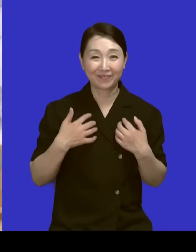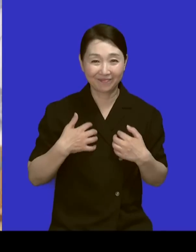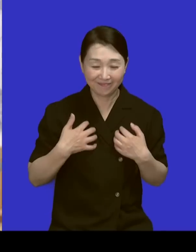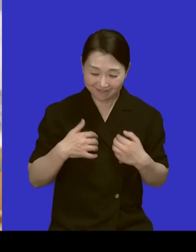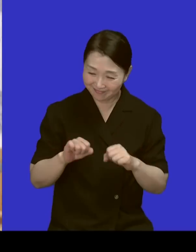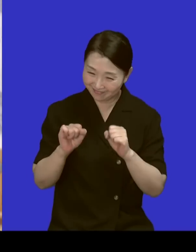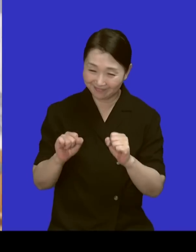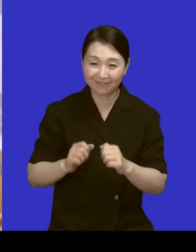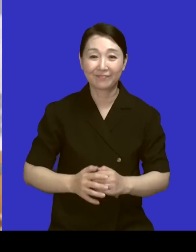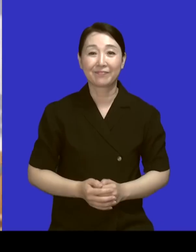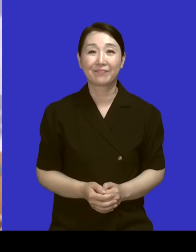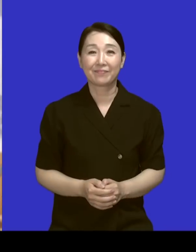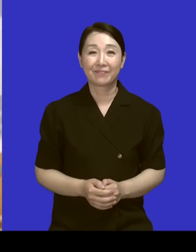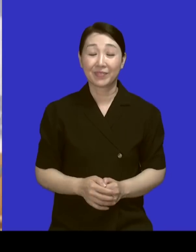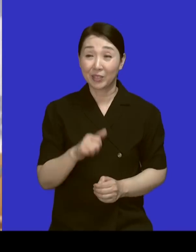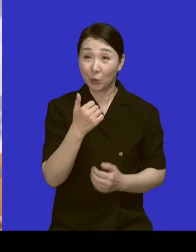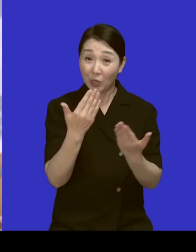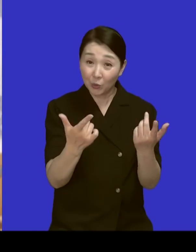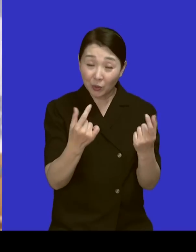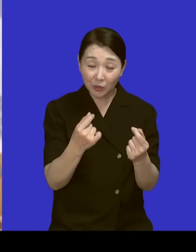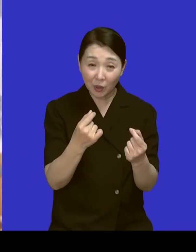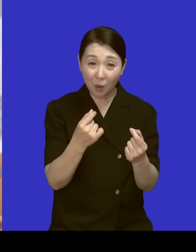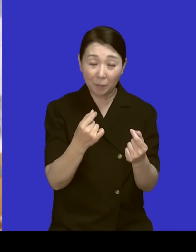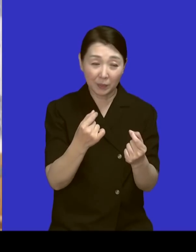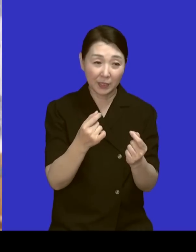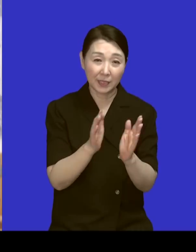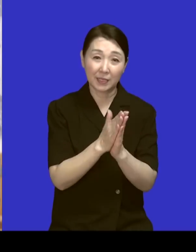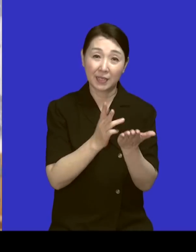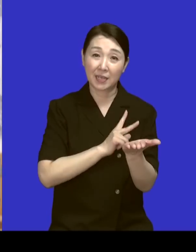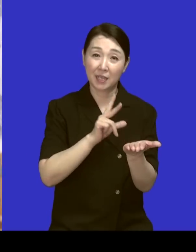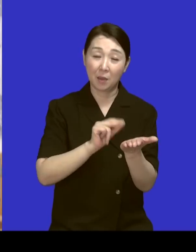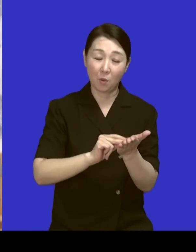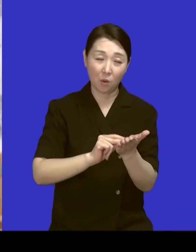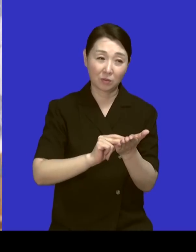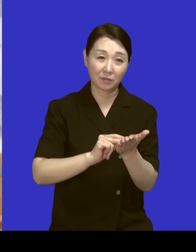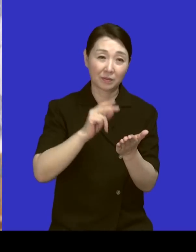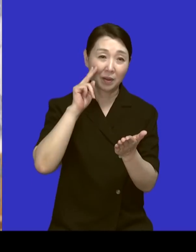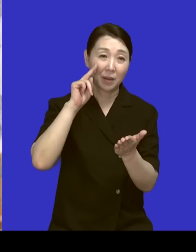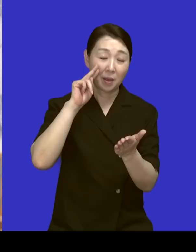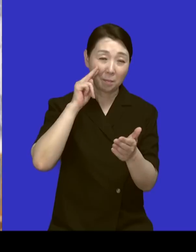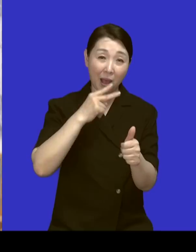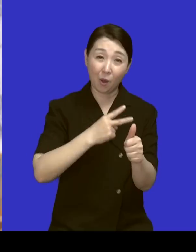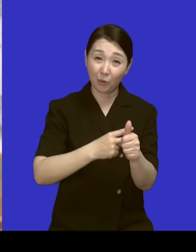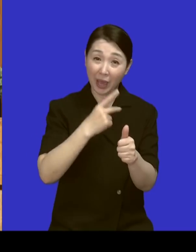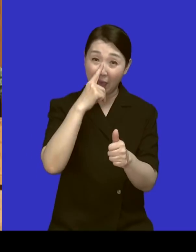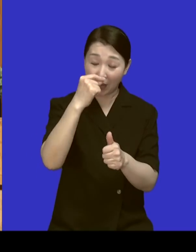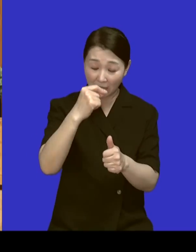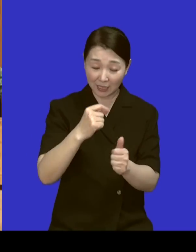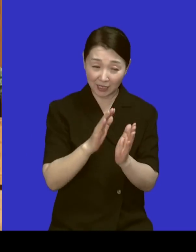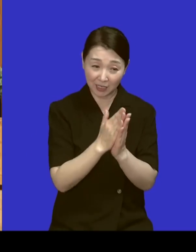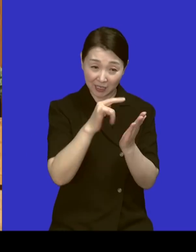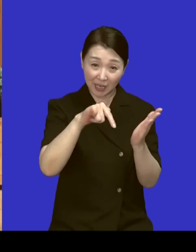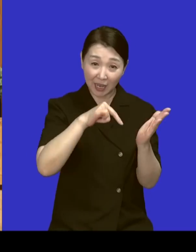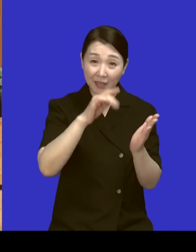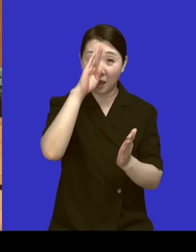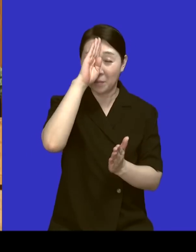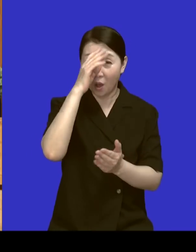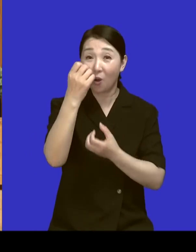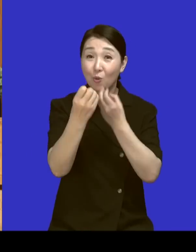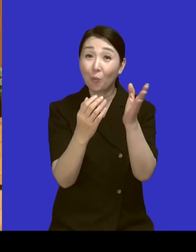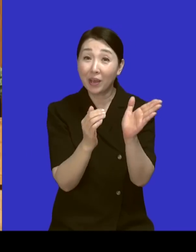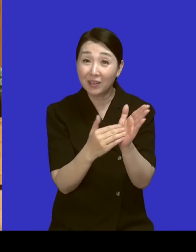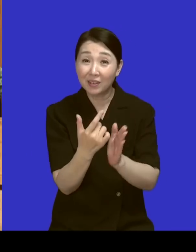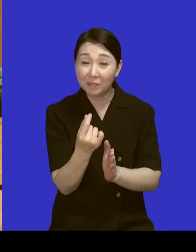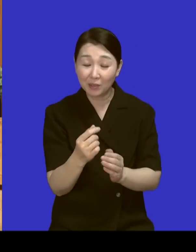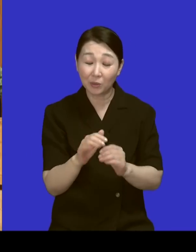반갑습니다. 네, 안녕하세요. 예, 방금 소개 올린 것처럼 바울의 가시라는 책을 쓰셨고 책에서 나는 조현병 환자다라는 고백을 하셨는데